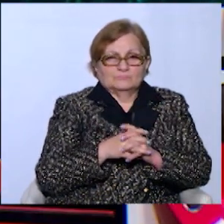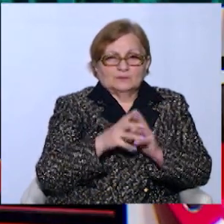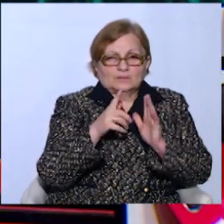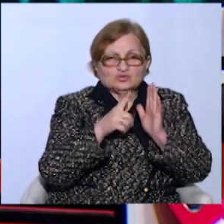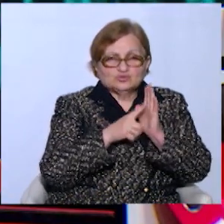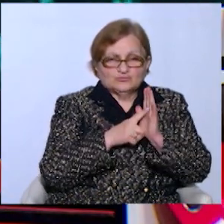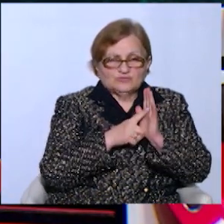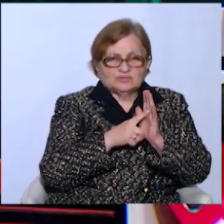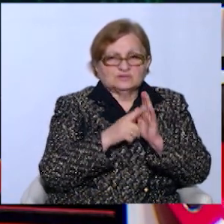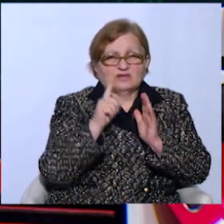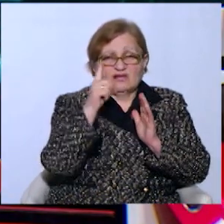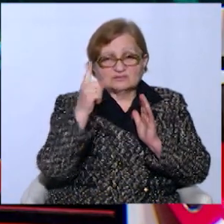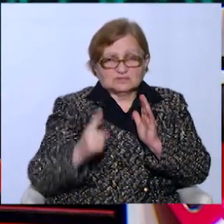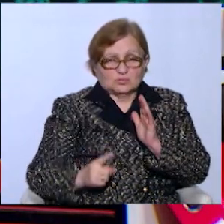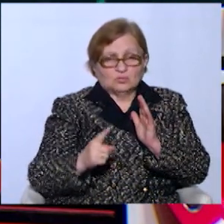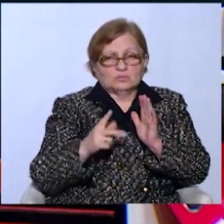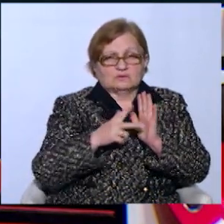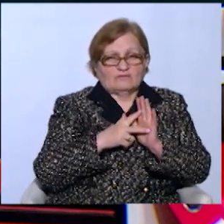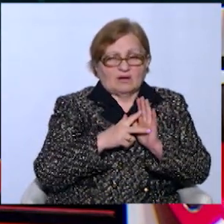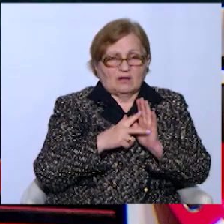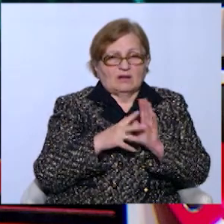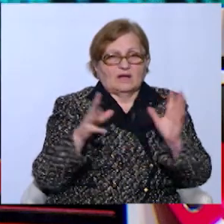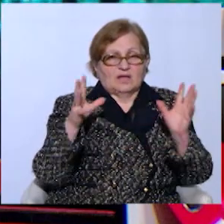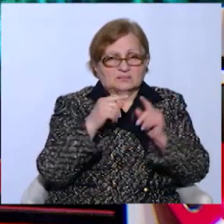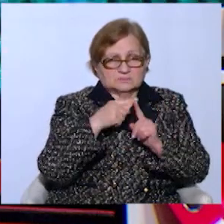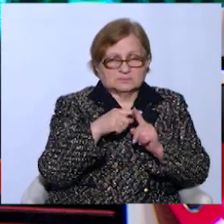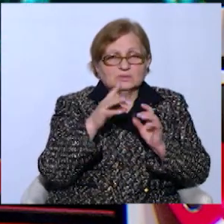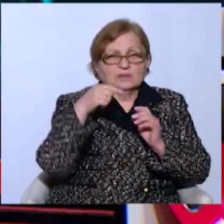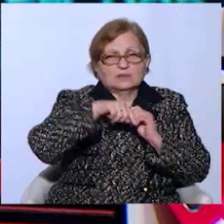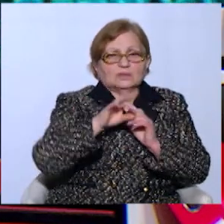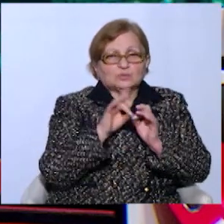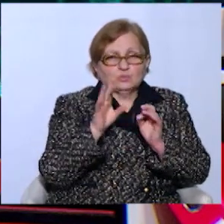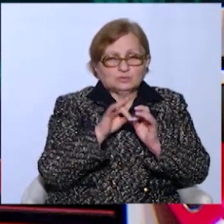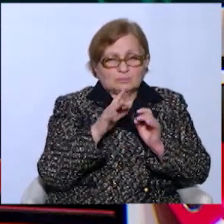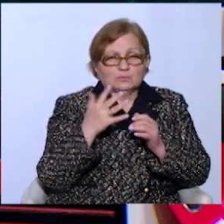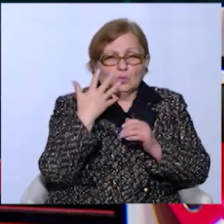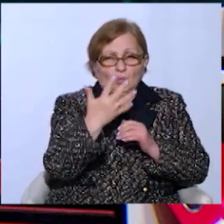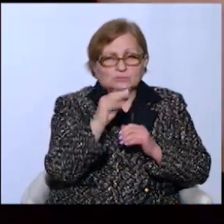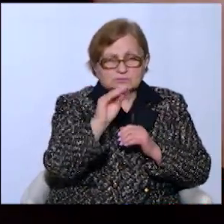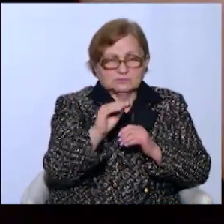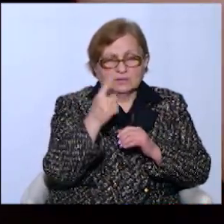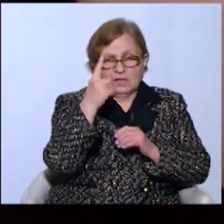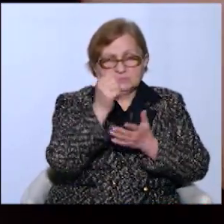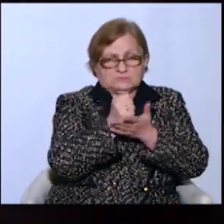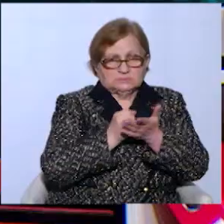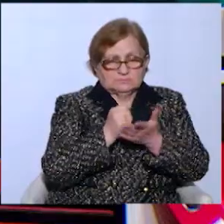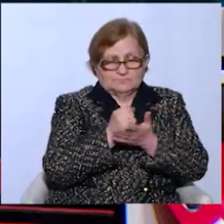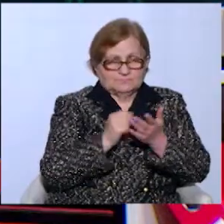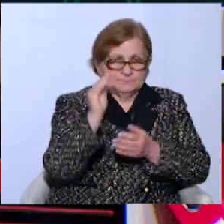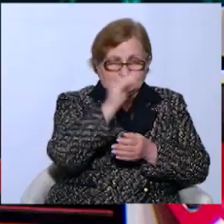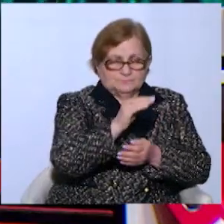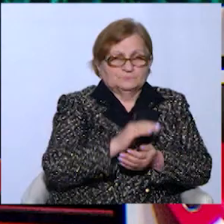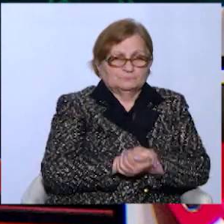7 ერთეული და 8 ერთეული არის 15 ერთეული, 5 წერტ და 1 მიმაქვს